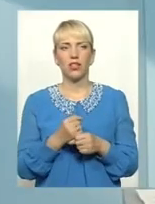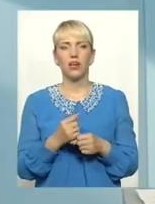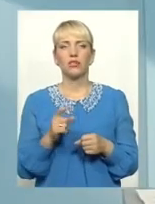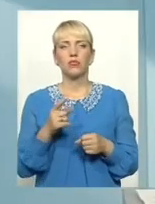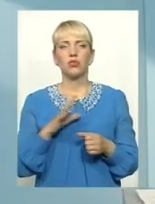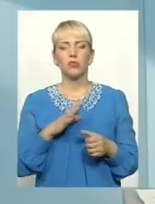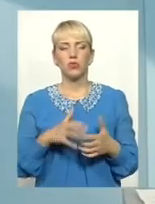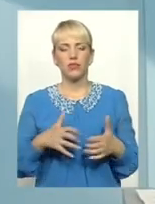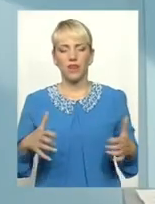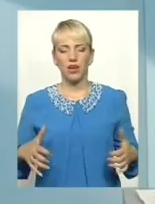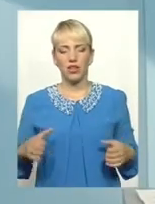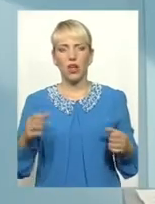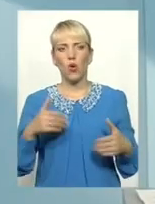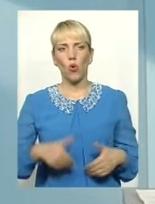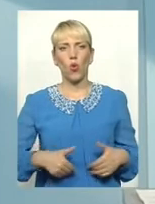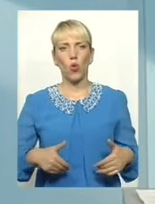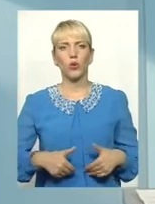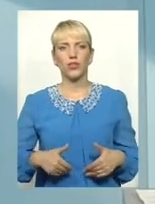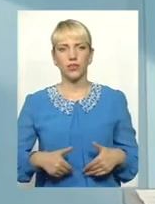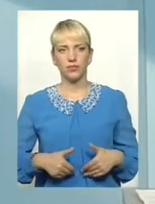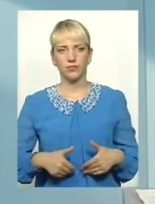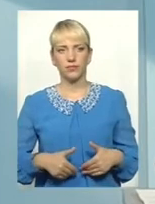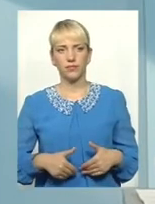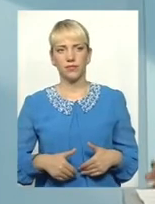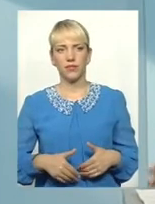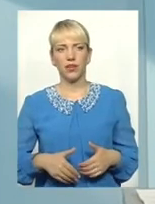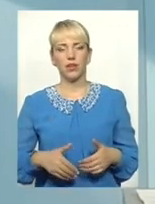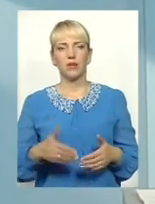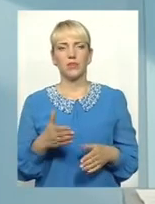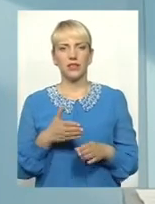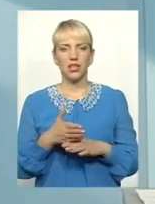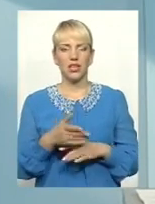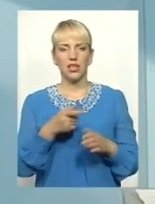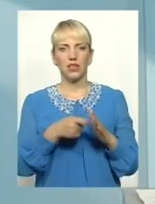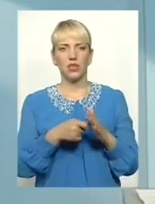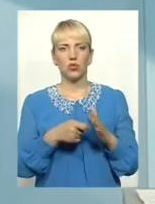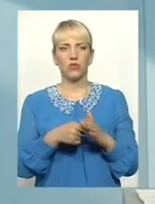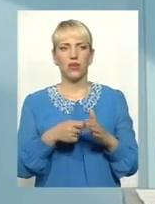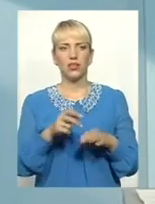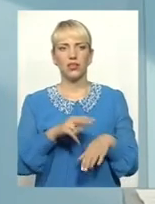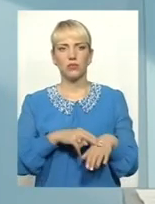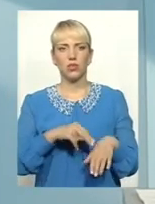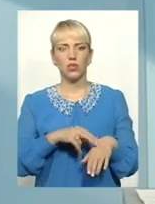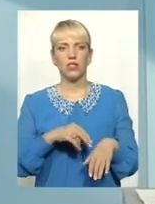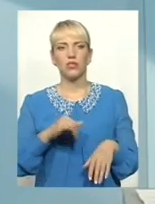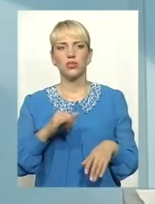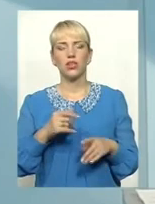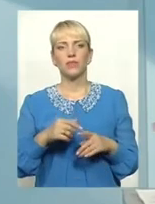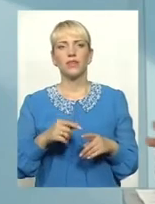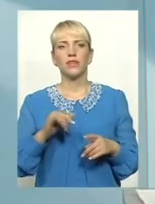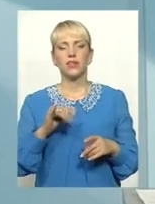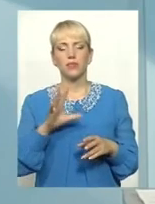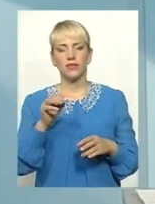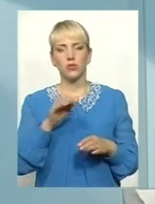були тварини по той бік, тобто самого цього Мазурука. Ми заїхали, нагодували туди, заїхали з поліцією, заїхали з відеореєстратором, все це